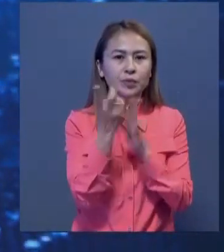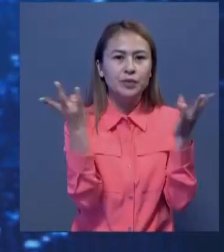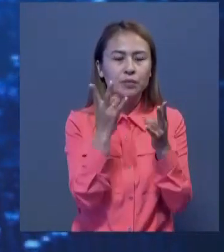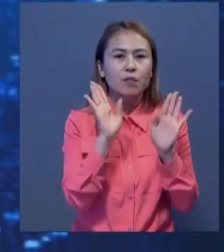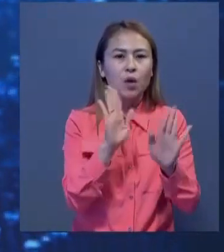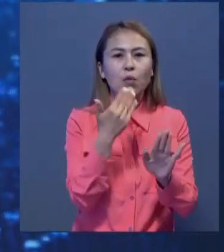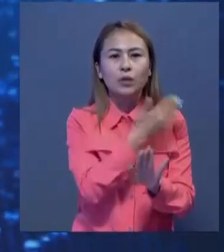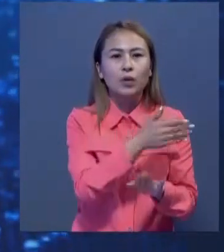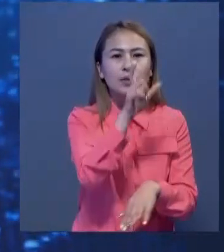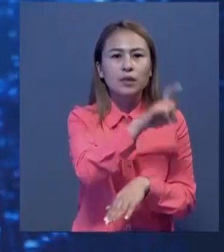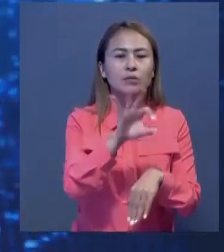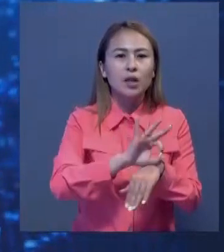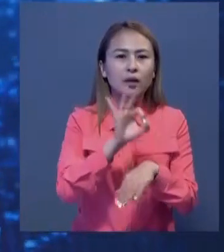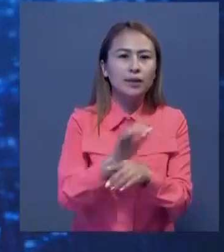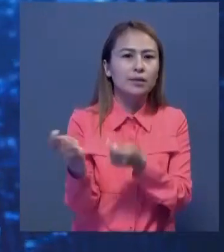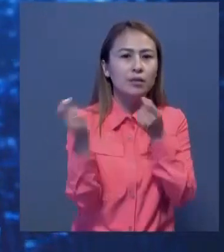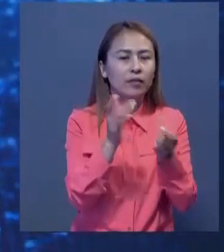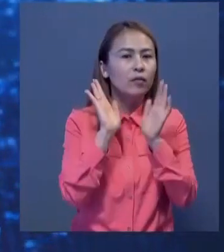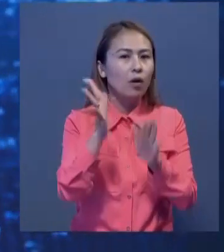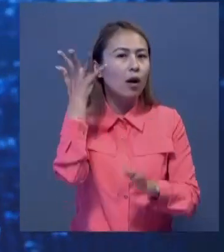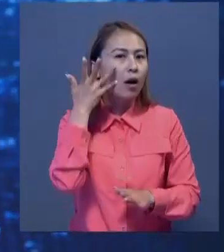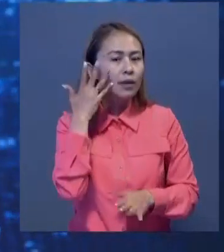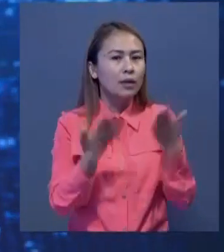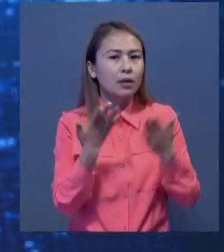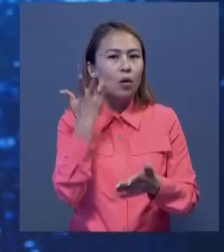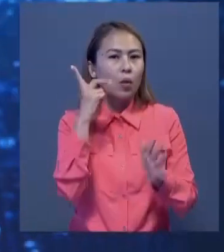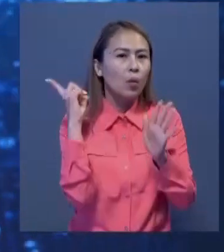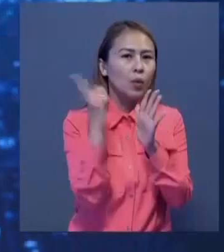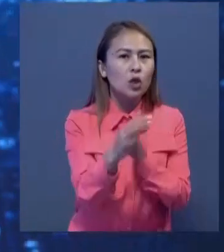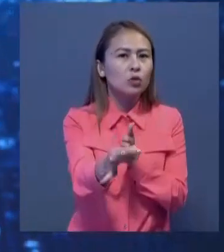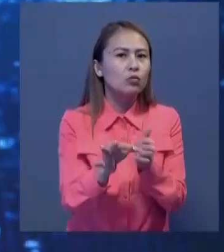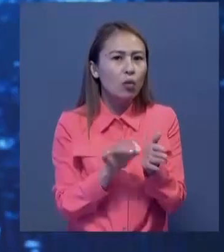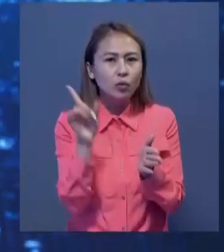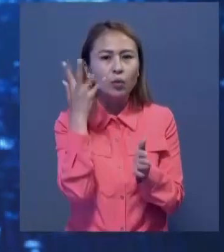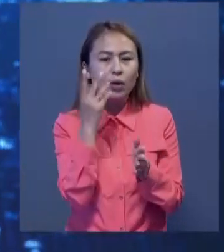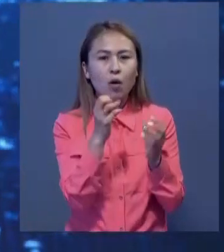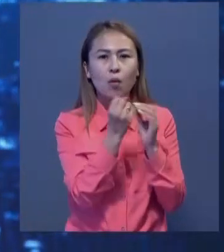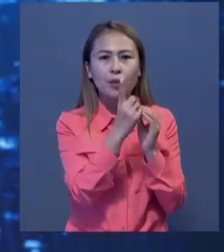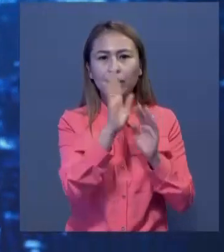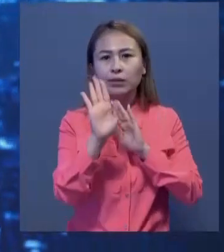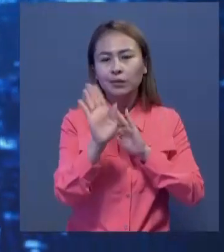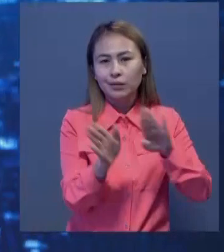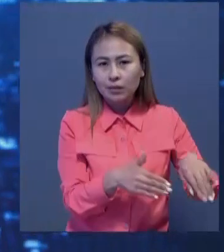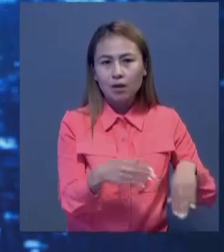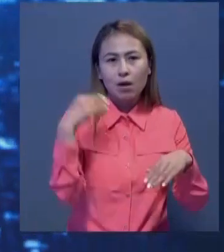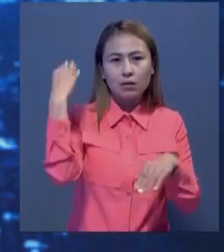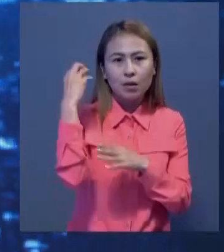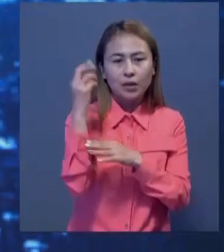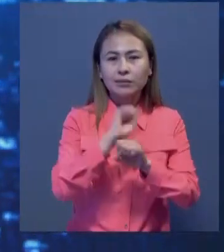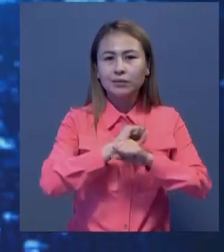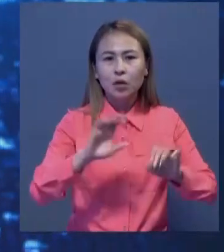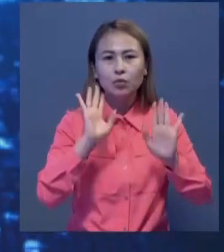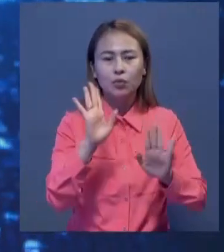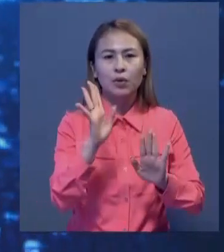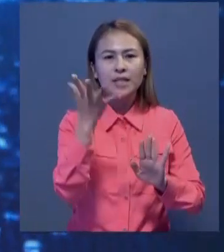қосылуы тиіс, бірақ оны науқаста тасымалдаған кезде немесе бара жатқан кезде қосуға болады. Сағат 11-ден кейін арнайы дабыл емес, тек